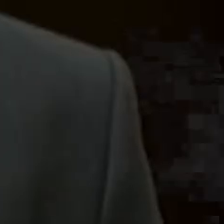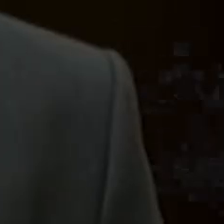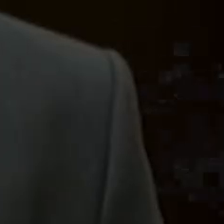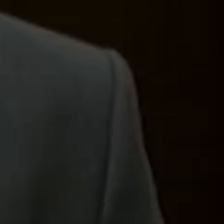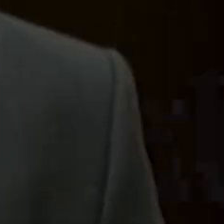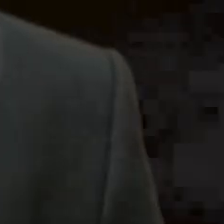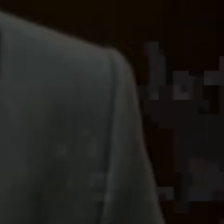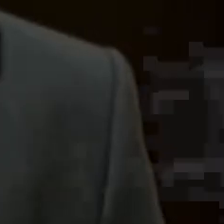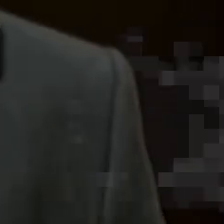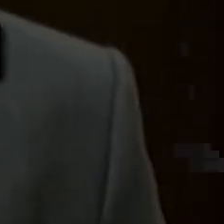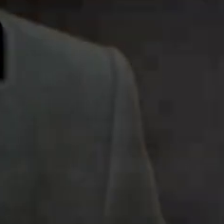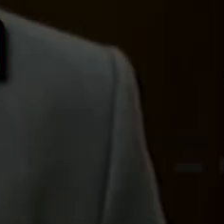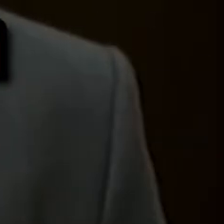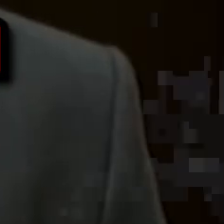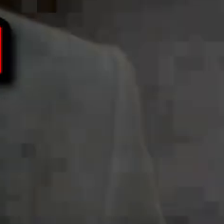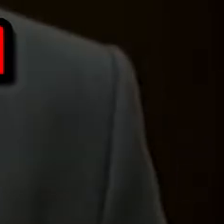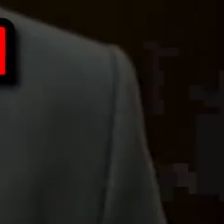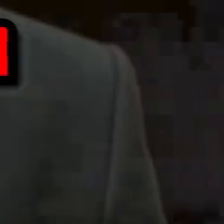ครับ